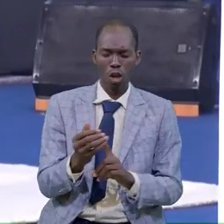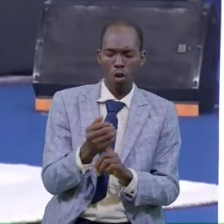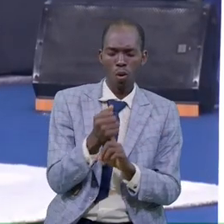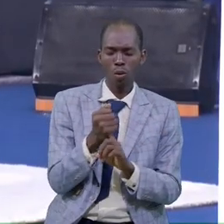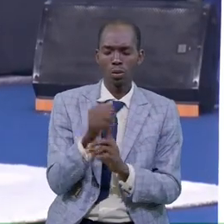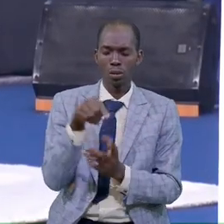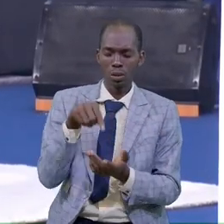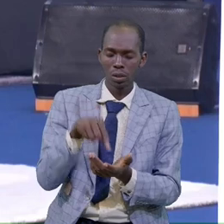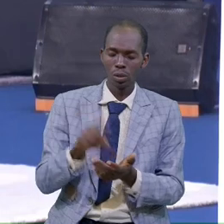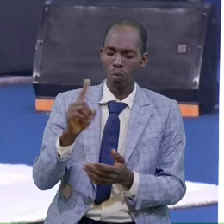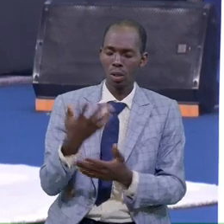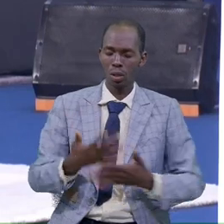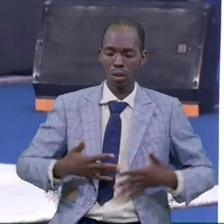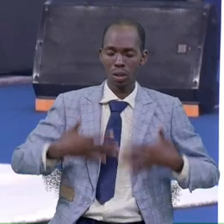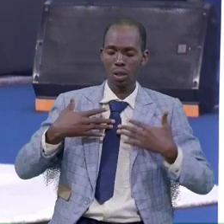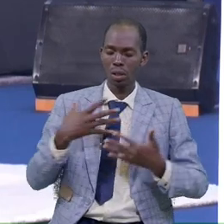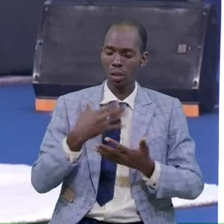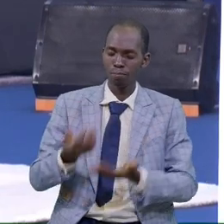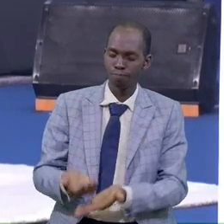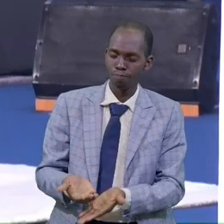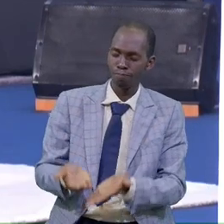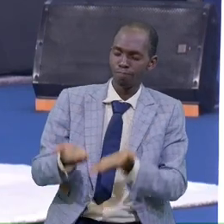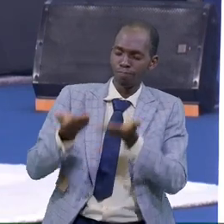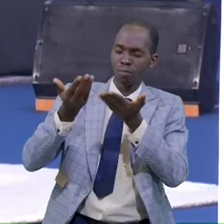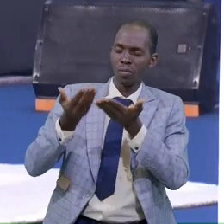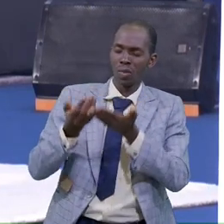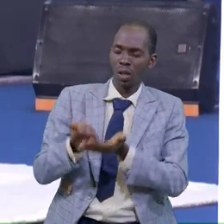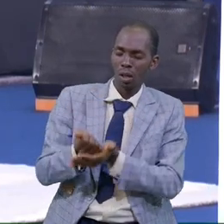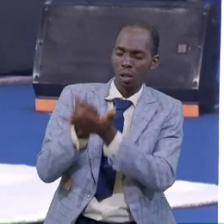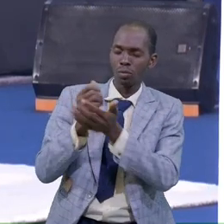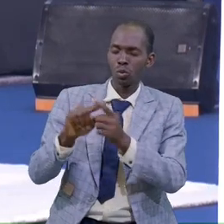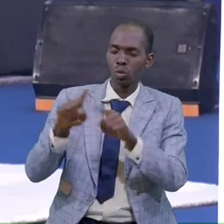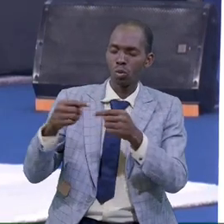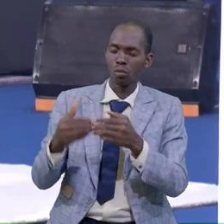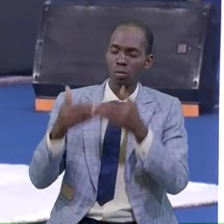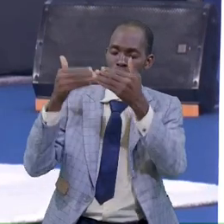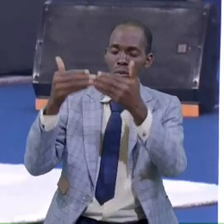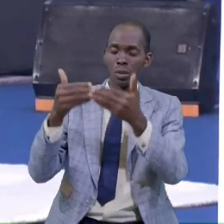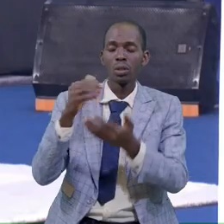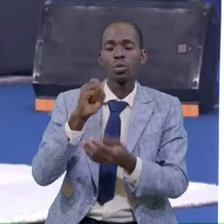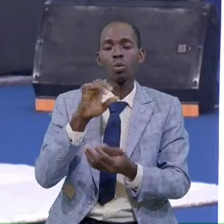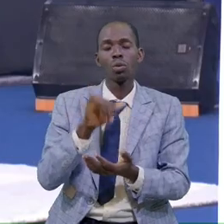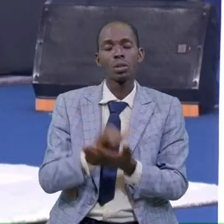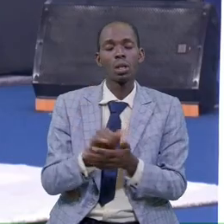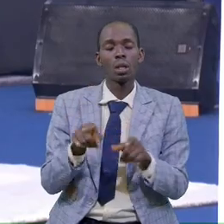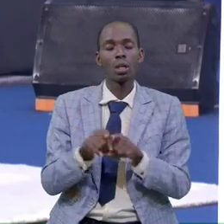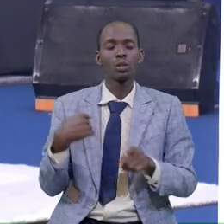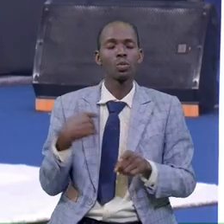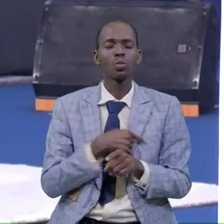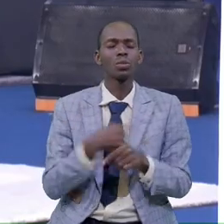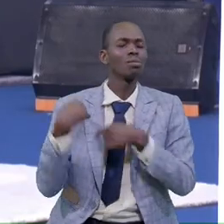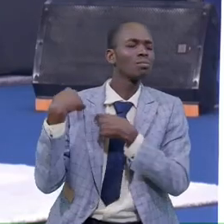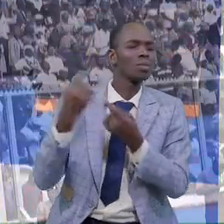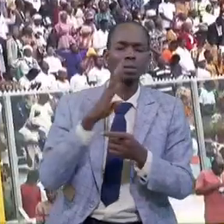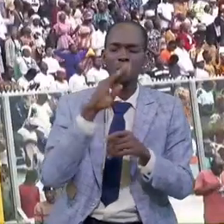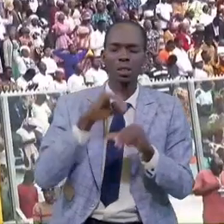et élever cette vie pour qu'elle aille de l'avant, pour que Seigneur, comme nous étions dans la vallée,